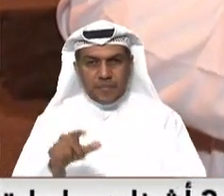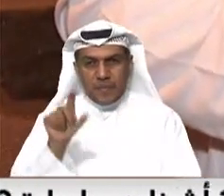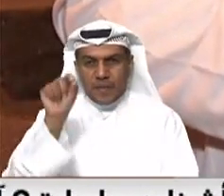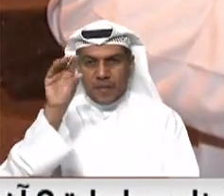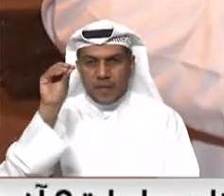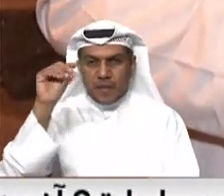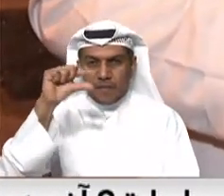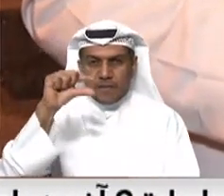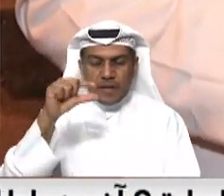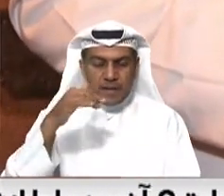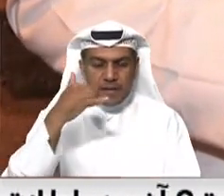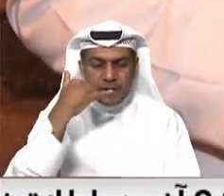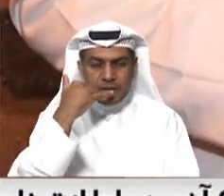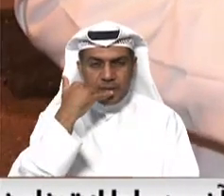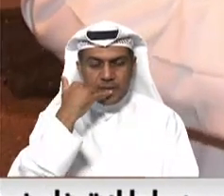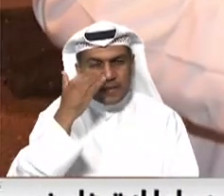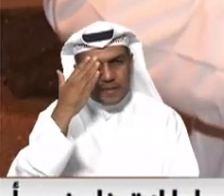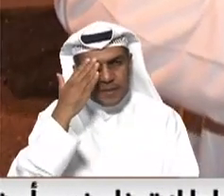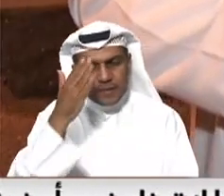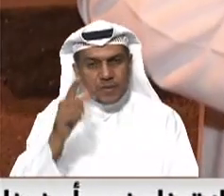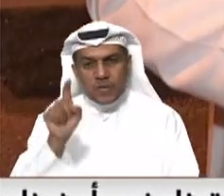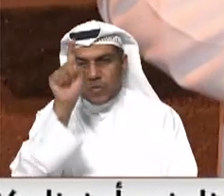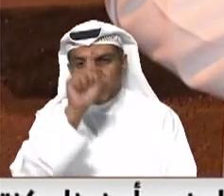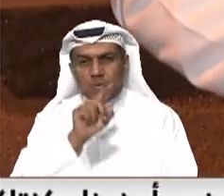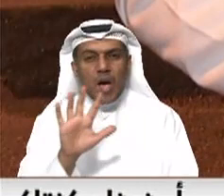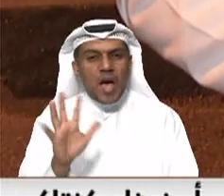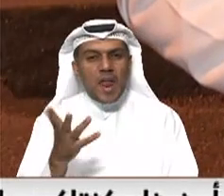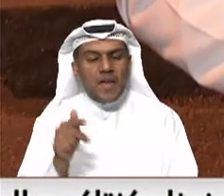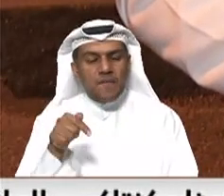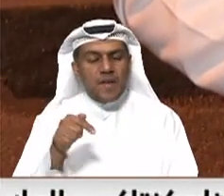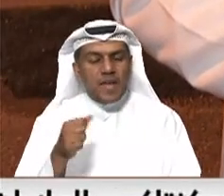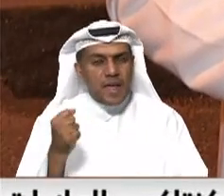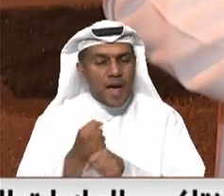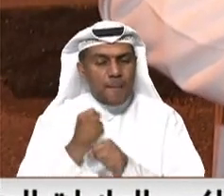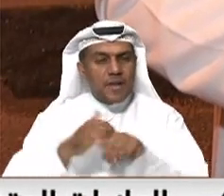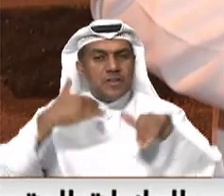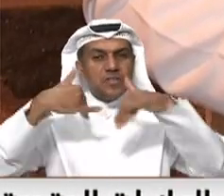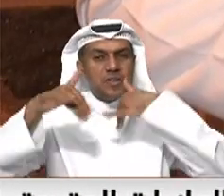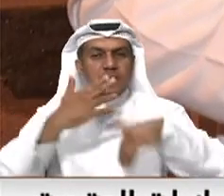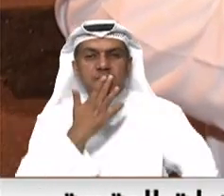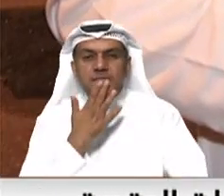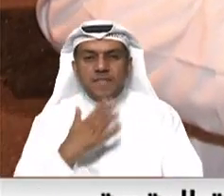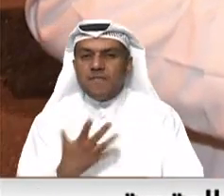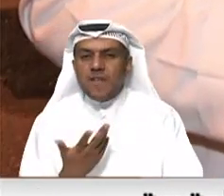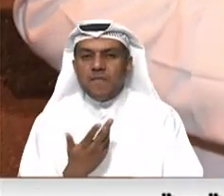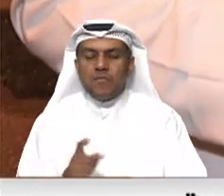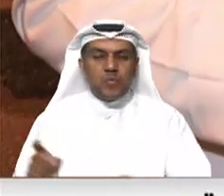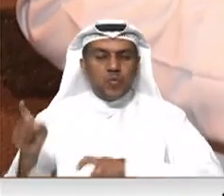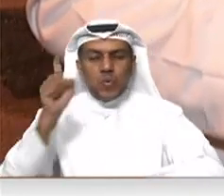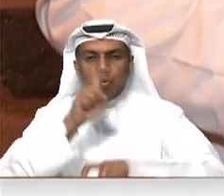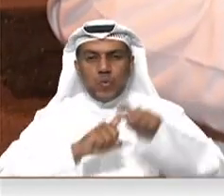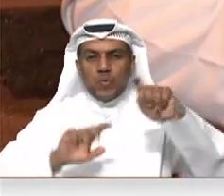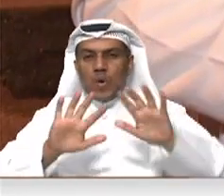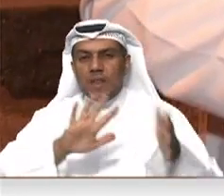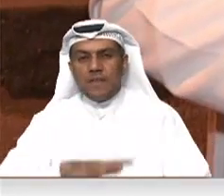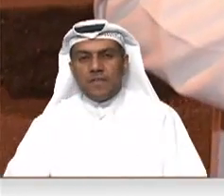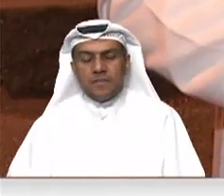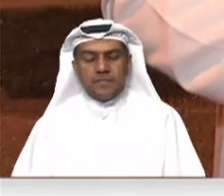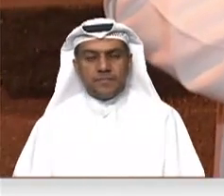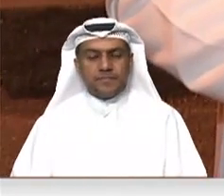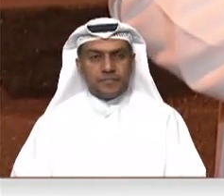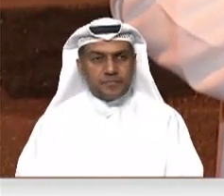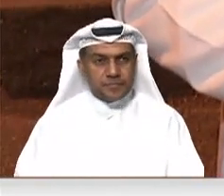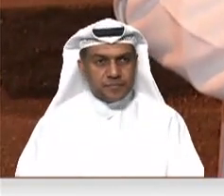التركي. فهد، بعد التحية، إلى أين وصلت نسب إنجاز عمليات صيانة الطرق التي تنفذها فرق وزارة